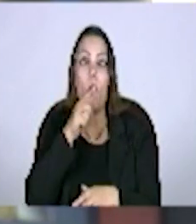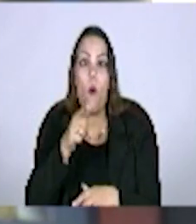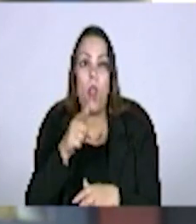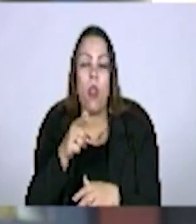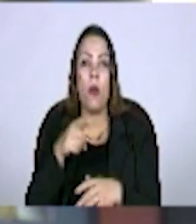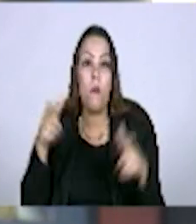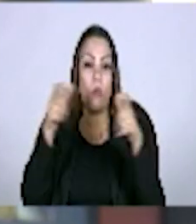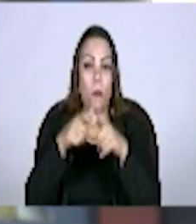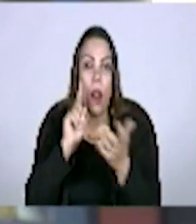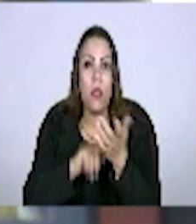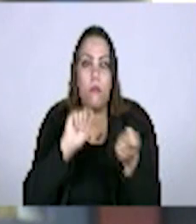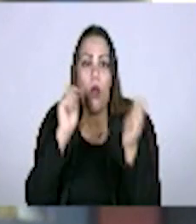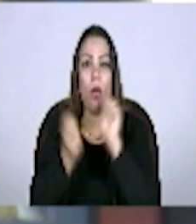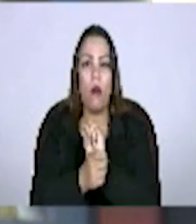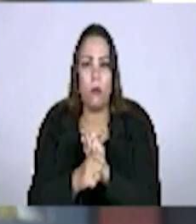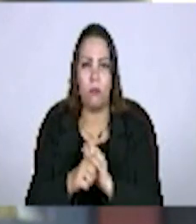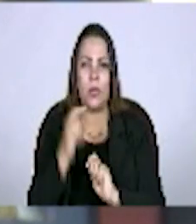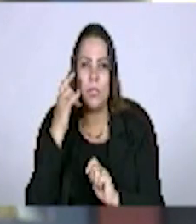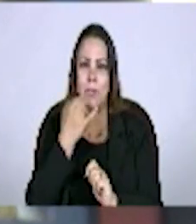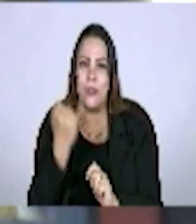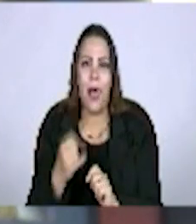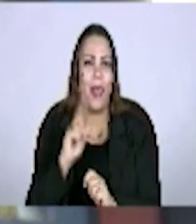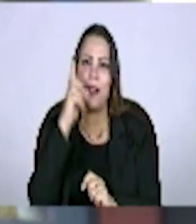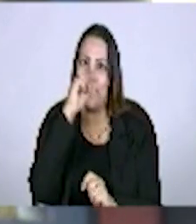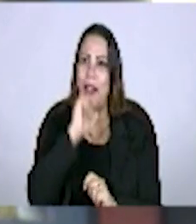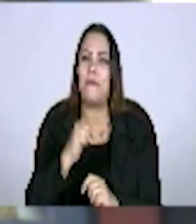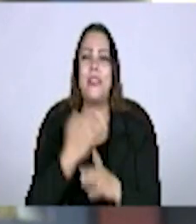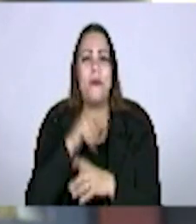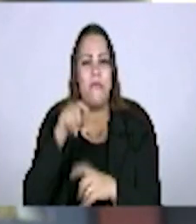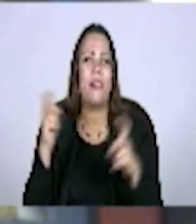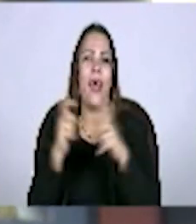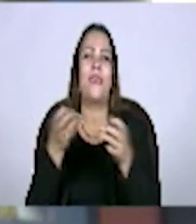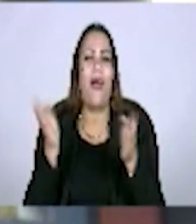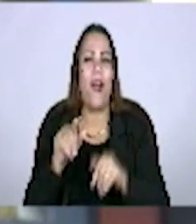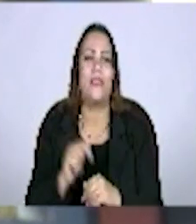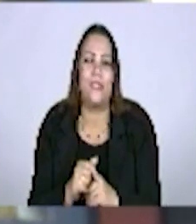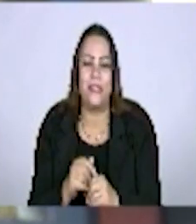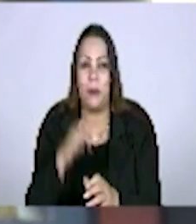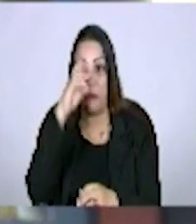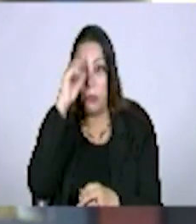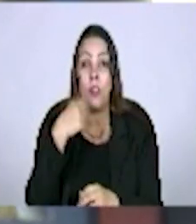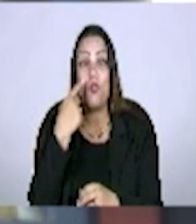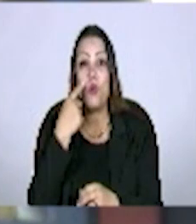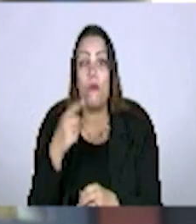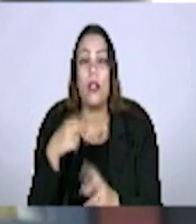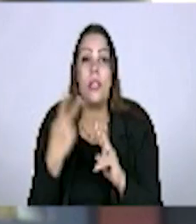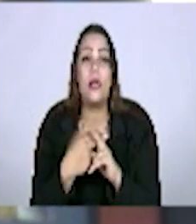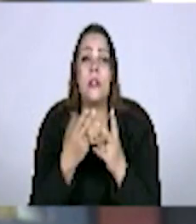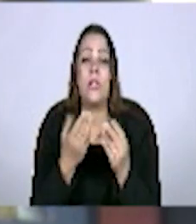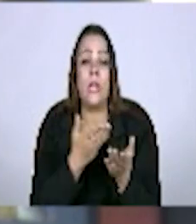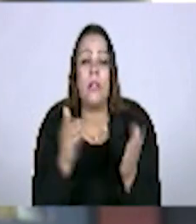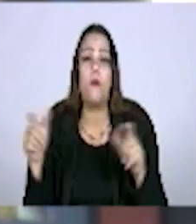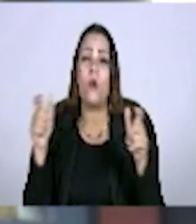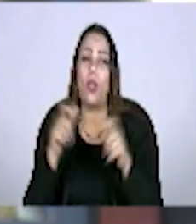بالتغيير دي مساله برضو ليست سهله ولكنها فيها تحدي في حد ذاتها يعني الواحد بيشوف نماذج كتير جدا